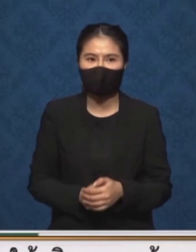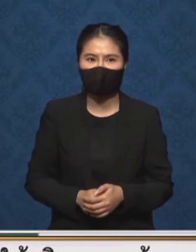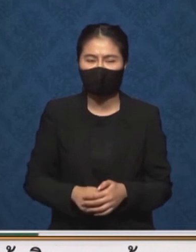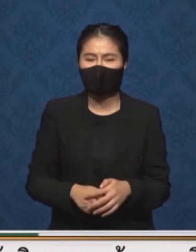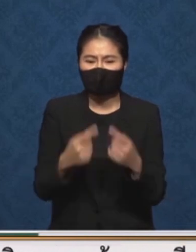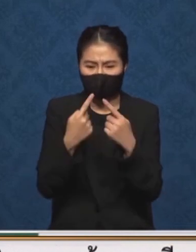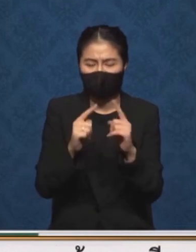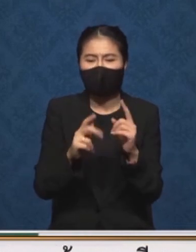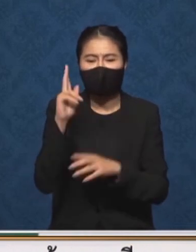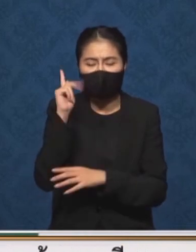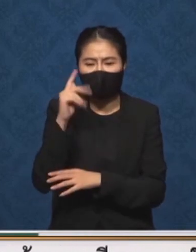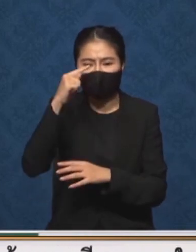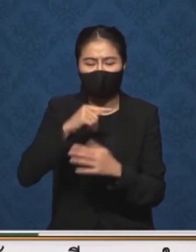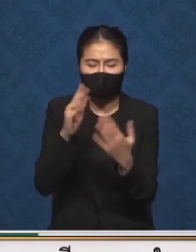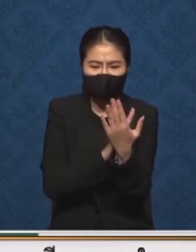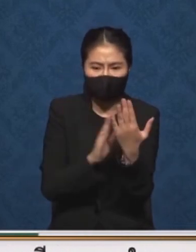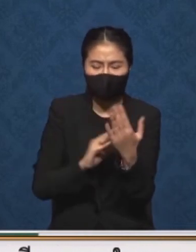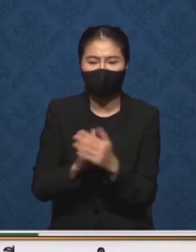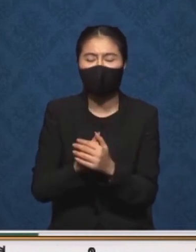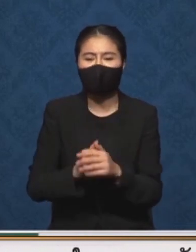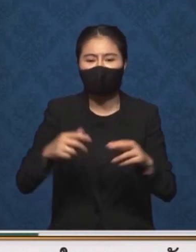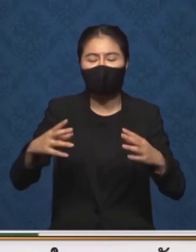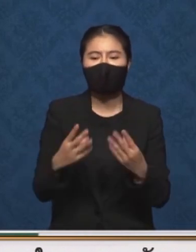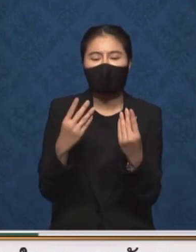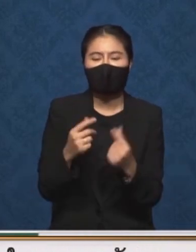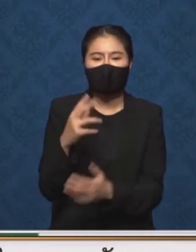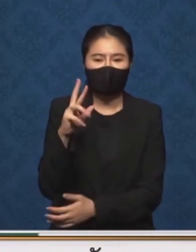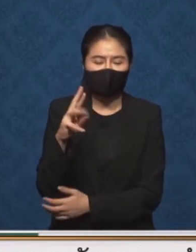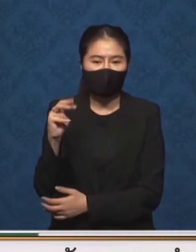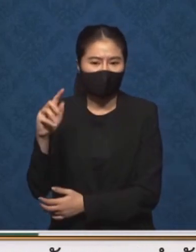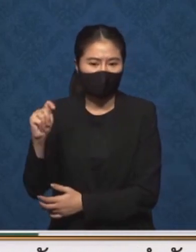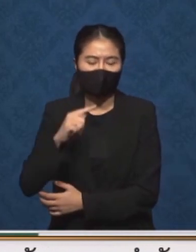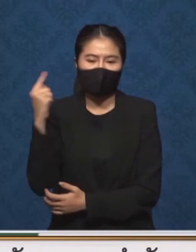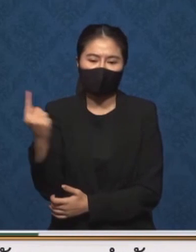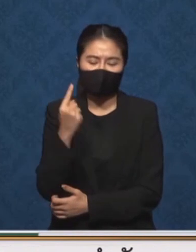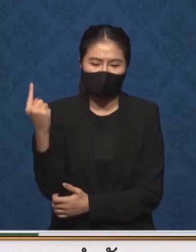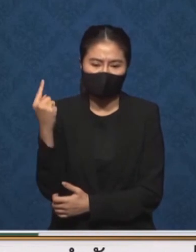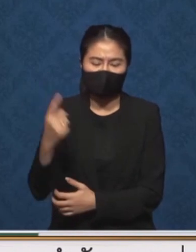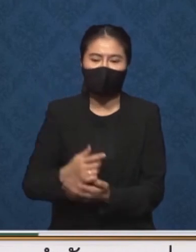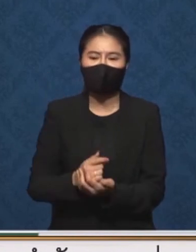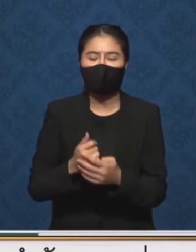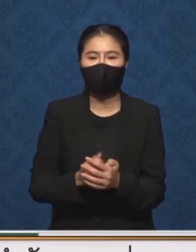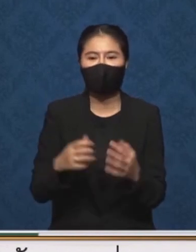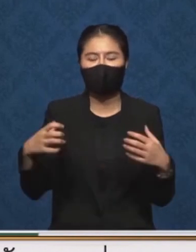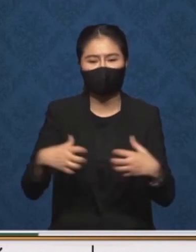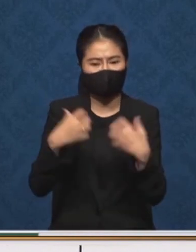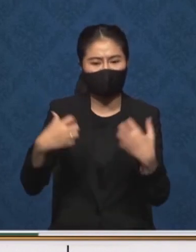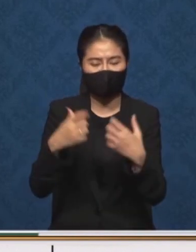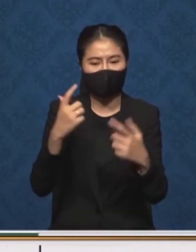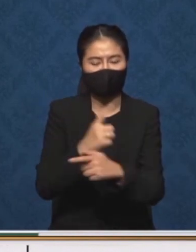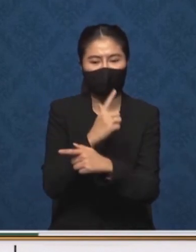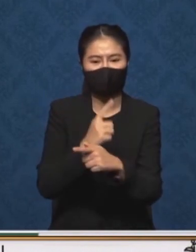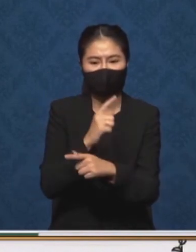ข่าวประเทศไยอื่อทั้งทองรอ ทั้งภูเก็ ทั้งไห่ทั้งนายกรมติคนนี้ถูกปับ